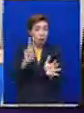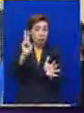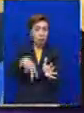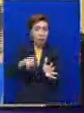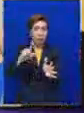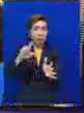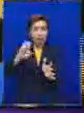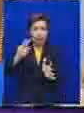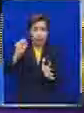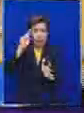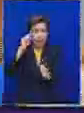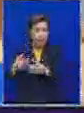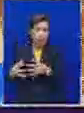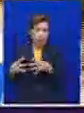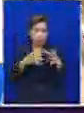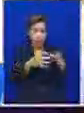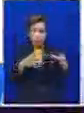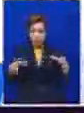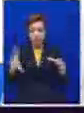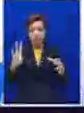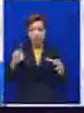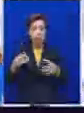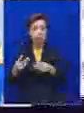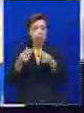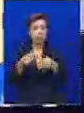70ถังให้กับชุมชนค่ะ